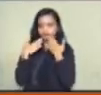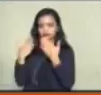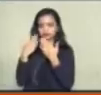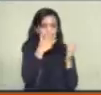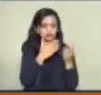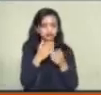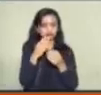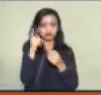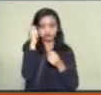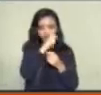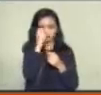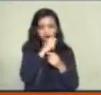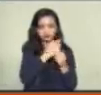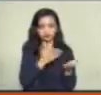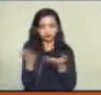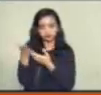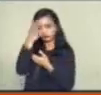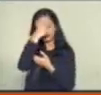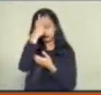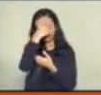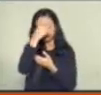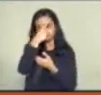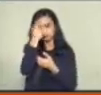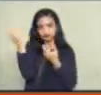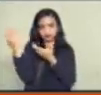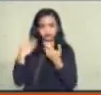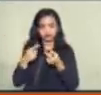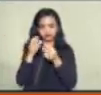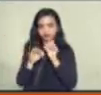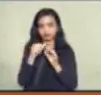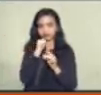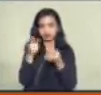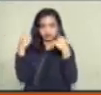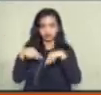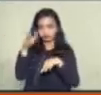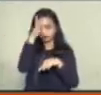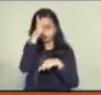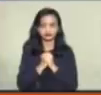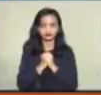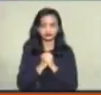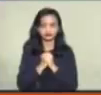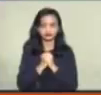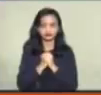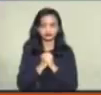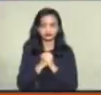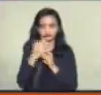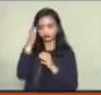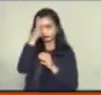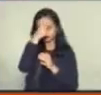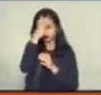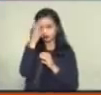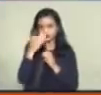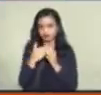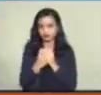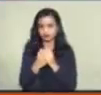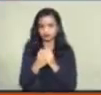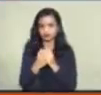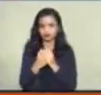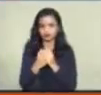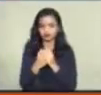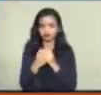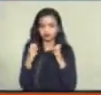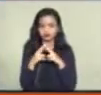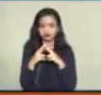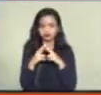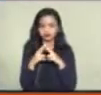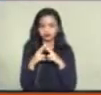po, idol. Pasalamat kay Papa mo dahil sa pagpunta rito. Dahil kung hindi siya pumunta rito, hindi po namin malalaman yung problema nyo. Tay, kahit naging